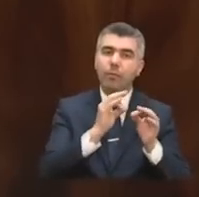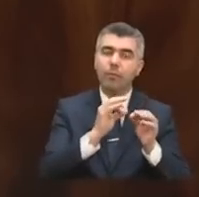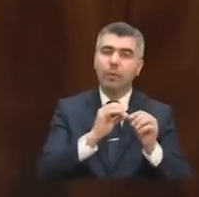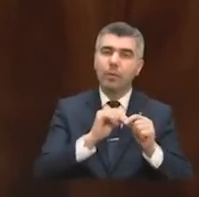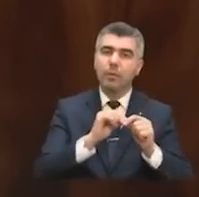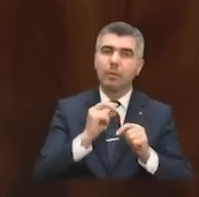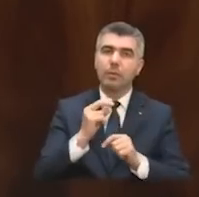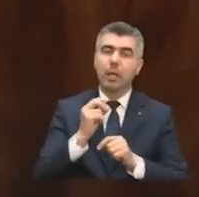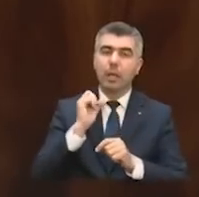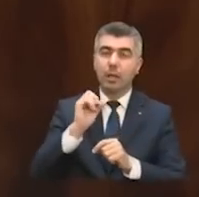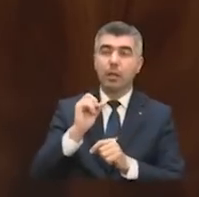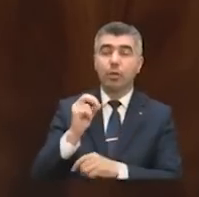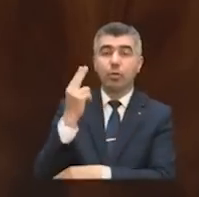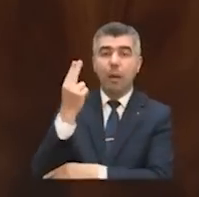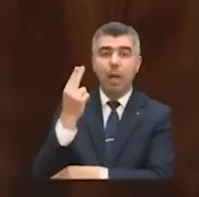الجامعه اللي فيها 30,000